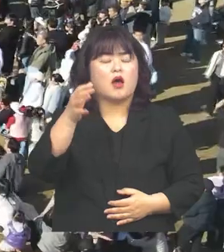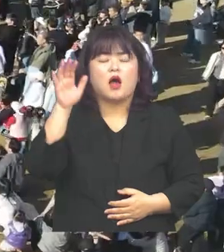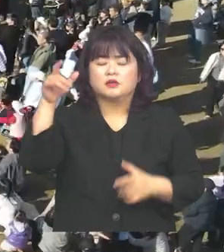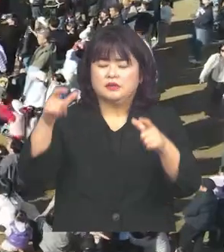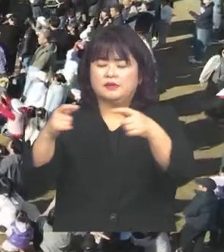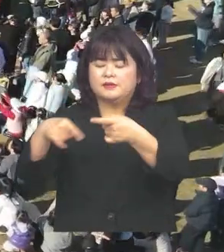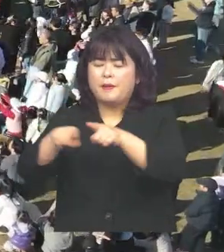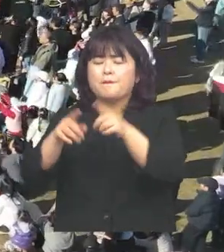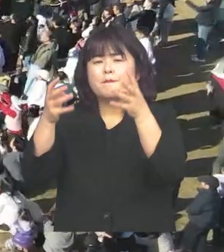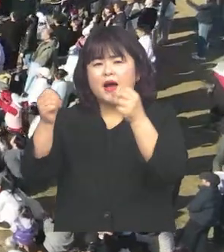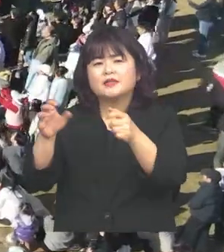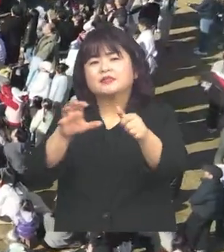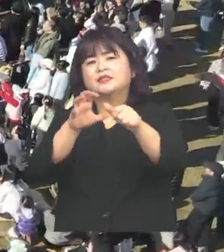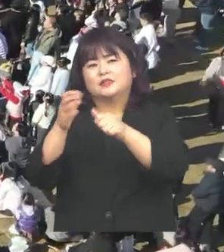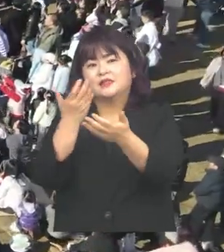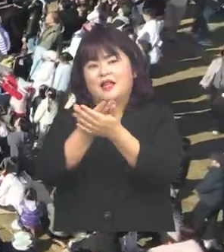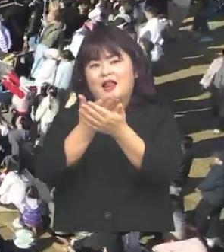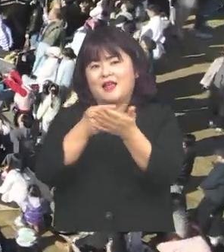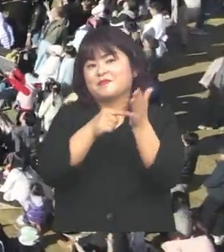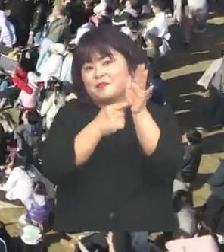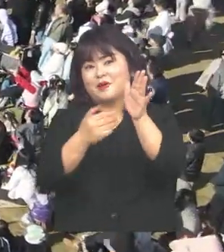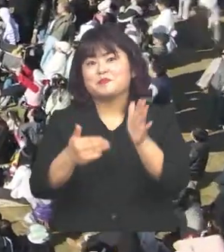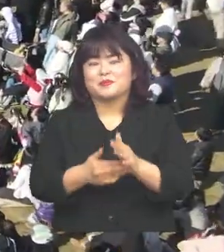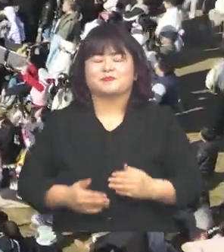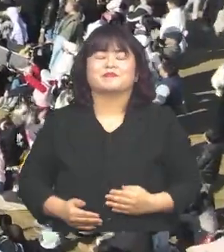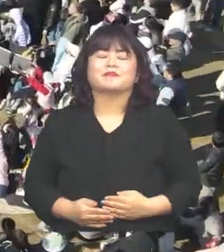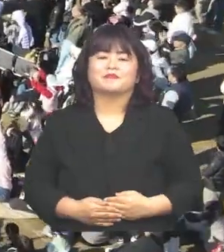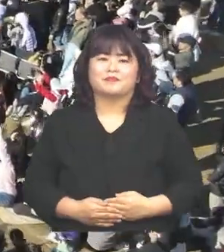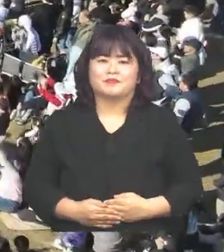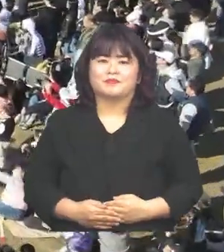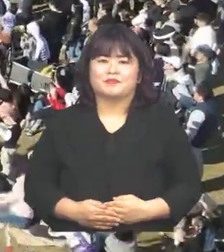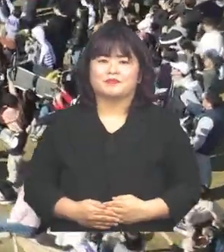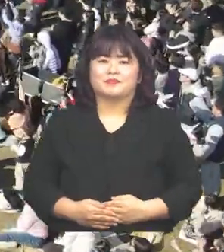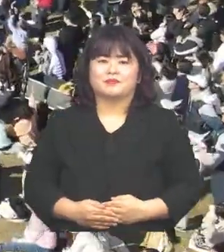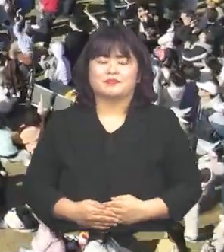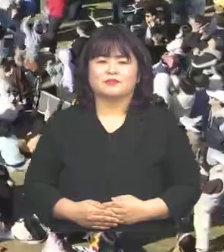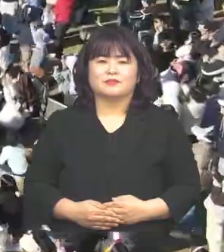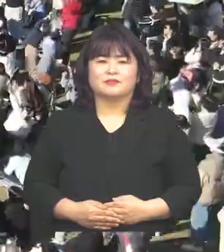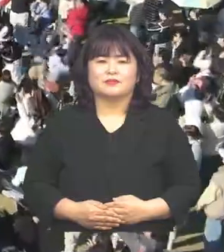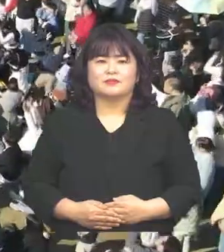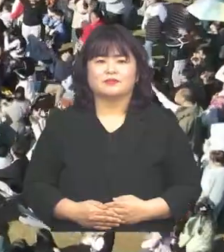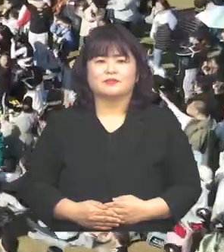선보일 테니 시민들께서 많이 이용해 주시기 바란다고 말했습니다.